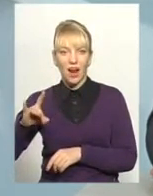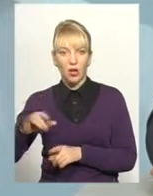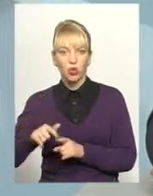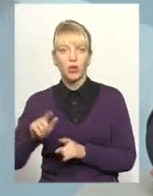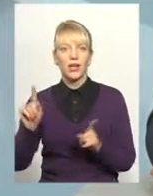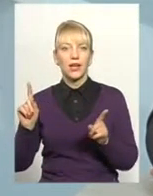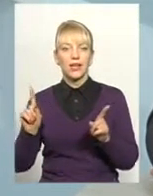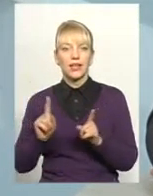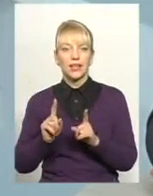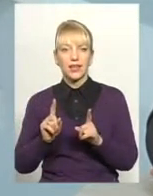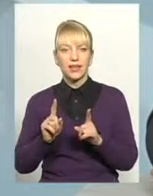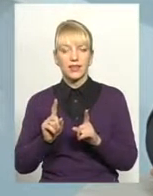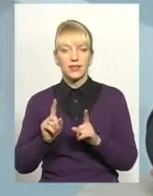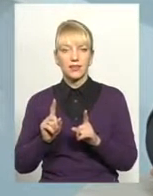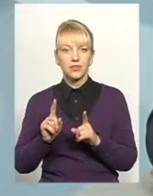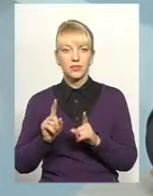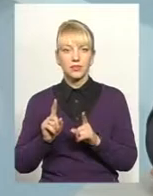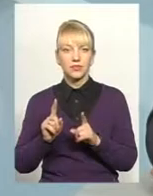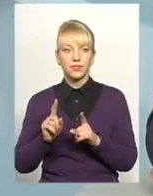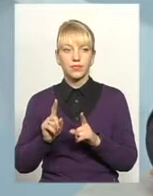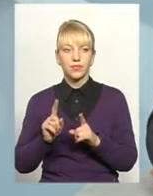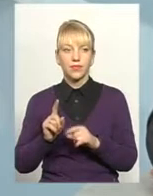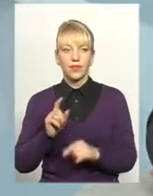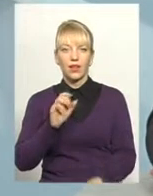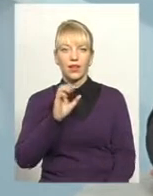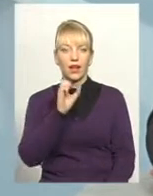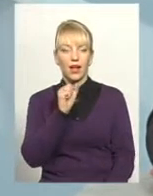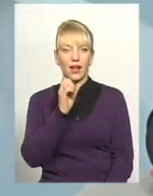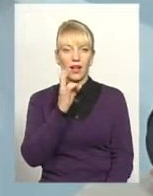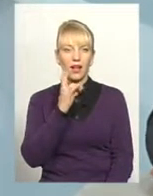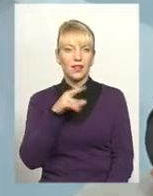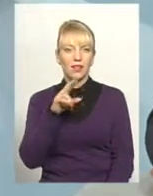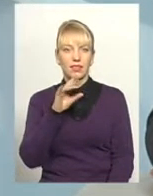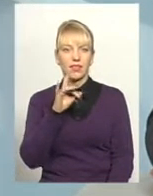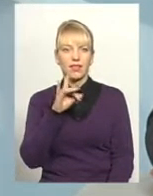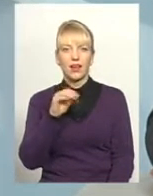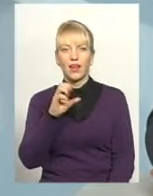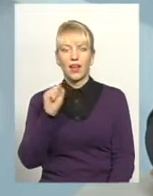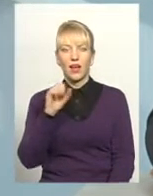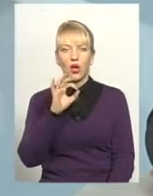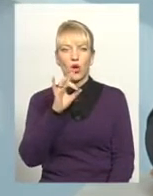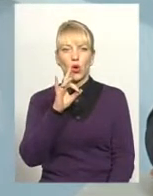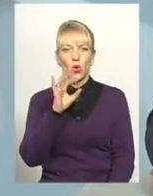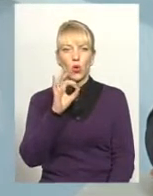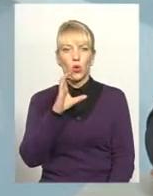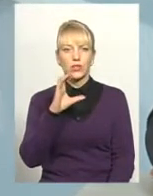є теплогенератор Андреа Россі. Це італієць, який